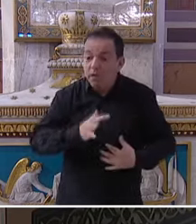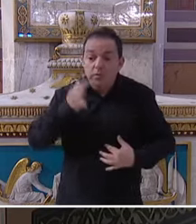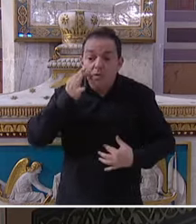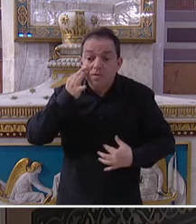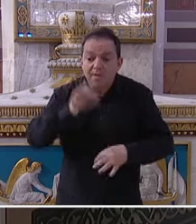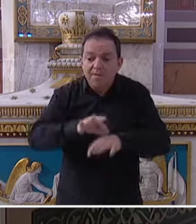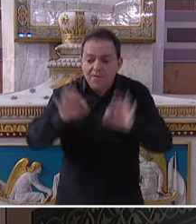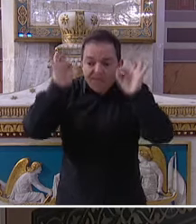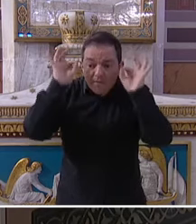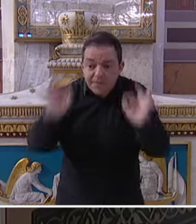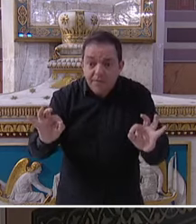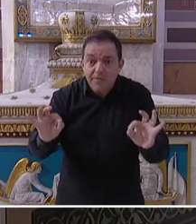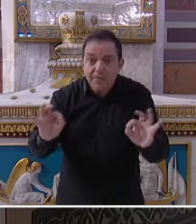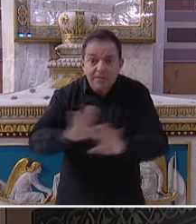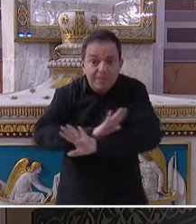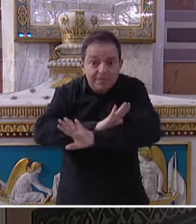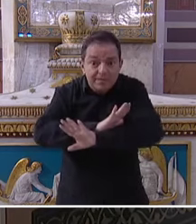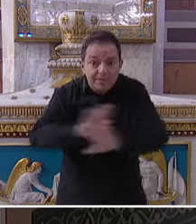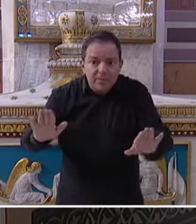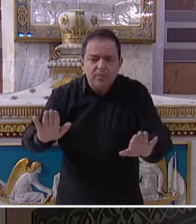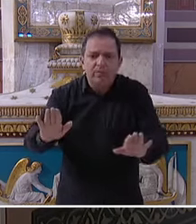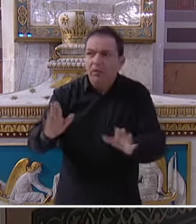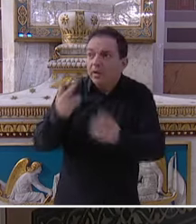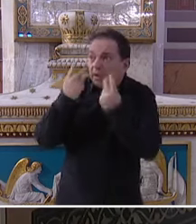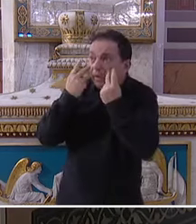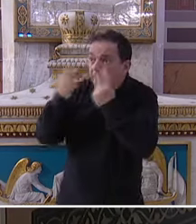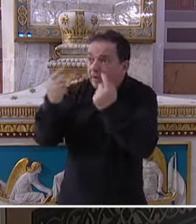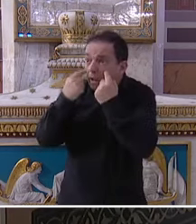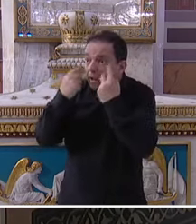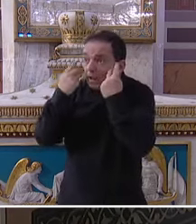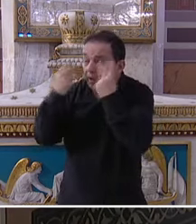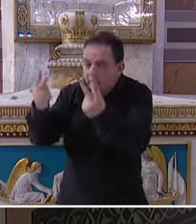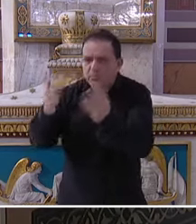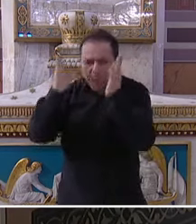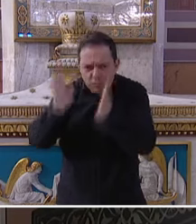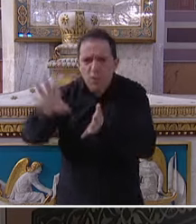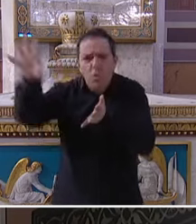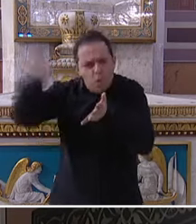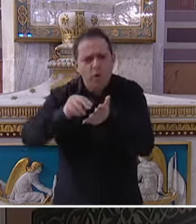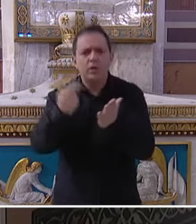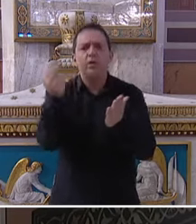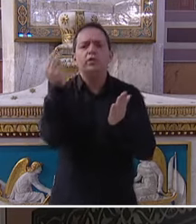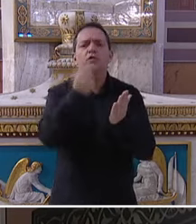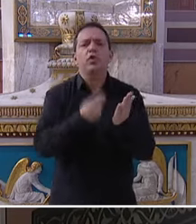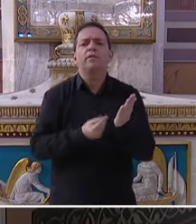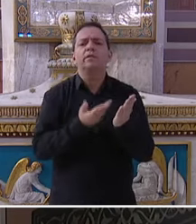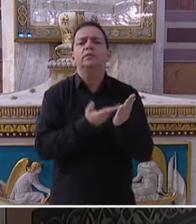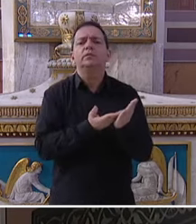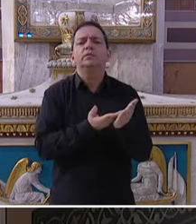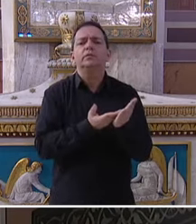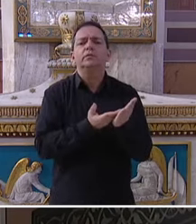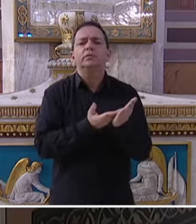έγινε Υιός ανθρώπου, είναι περιγραπτός και επομένως είναι